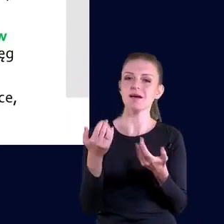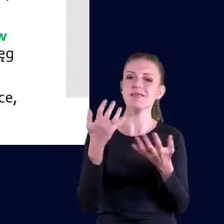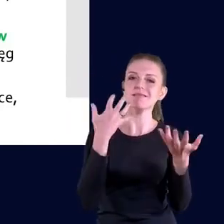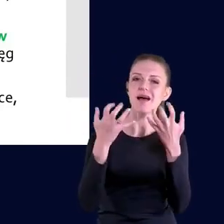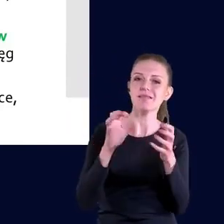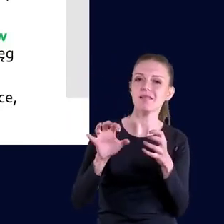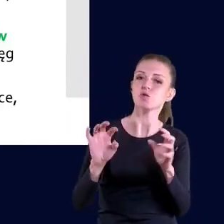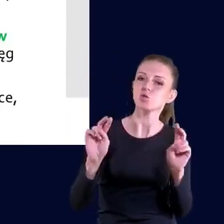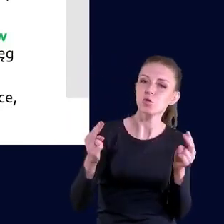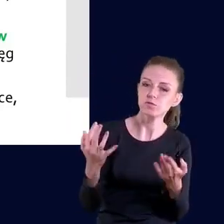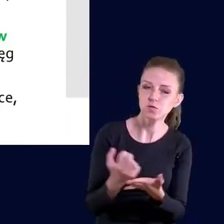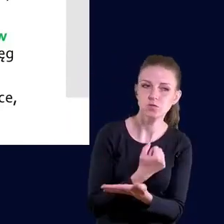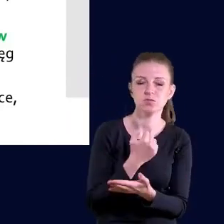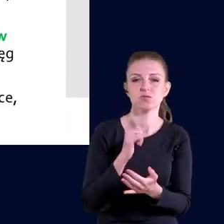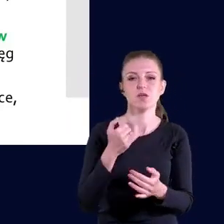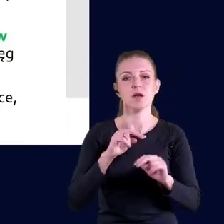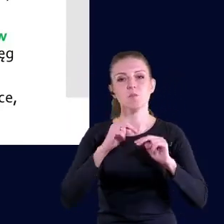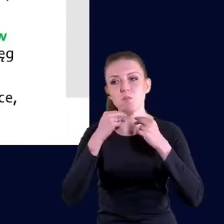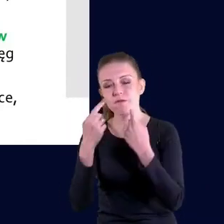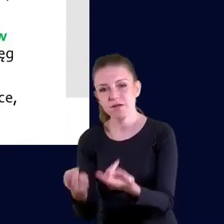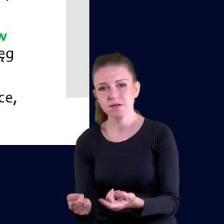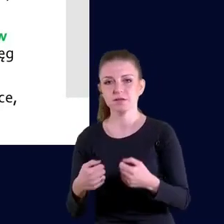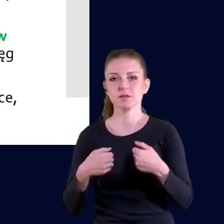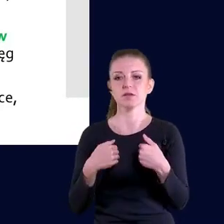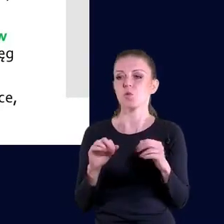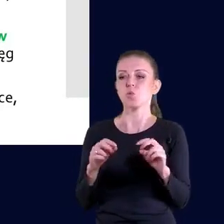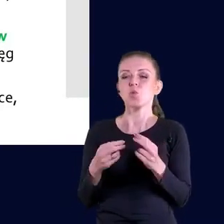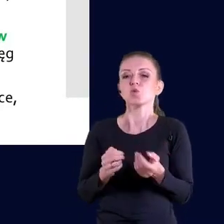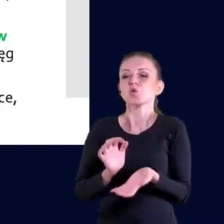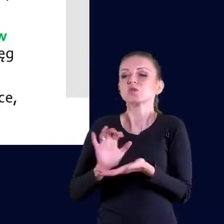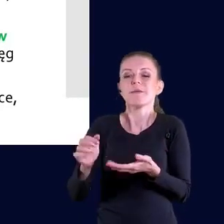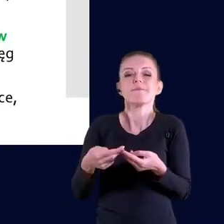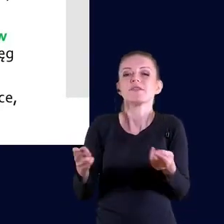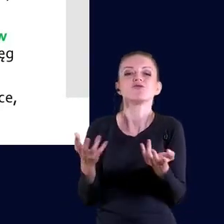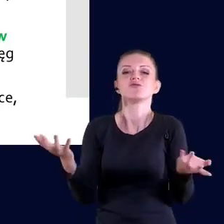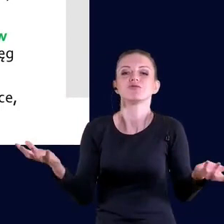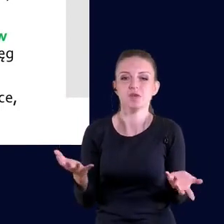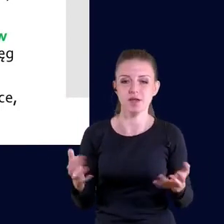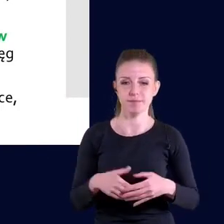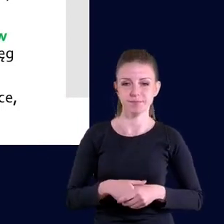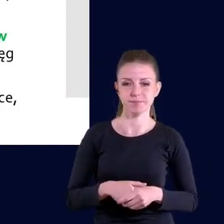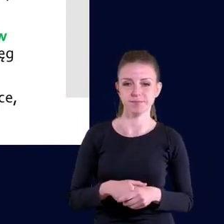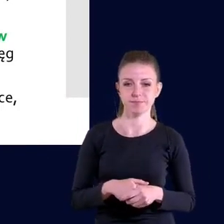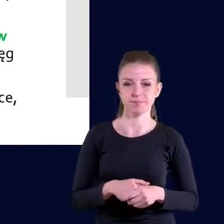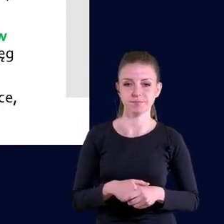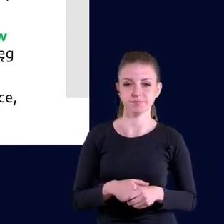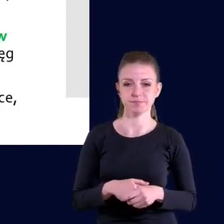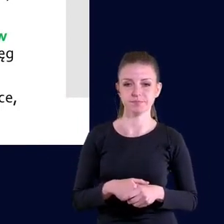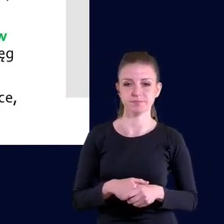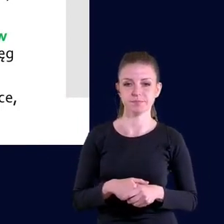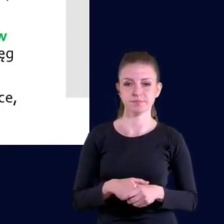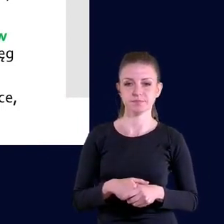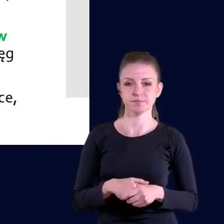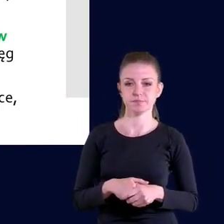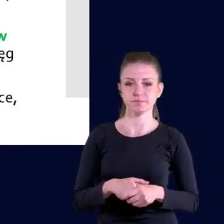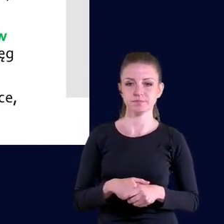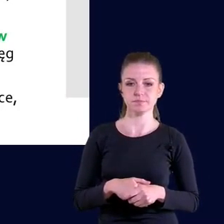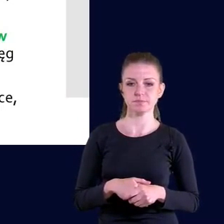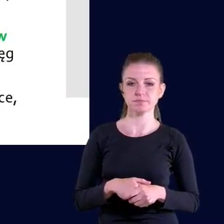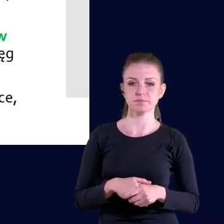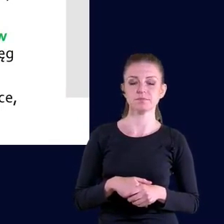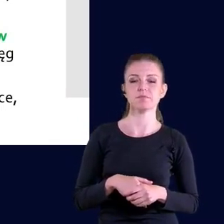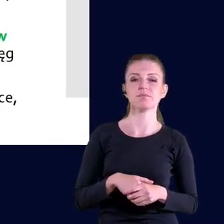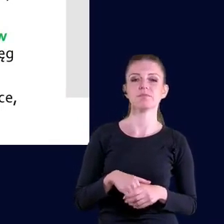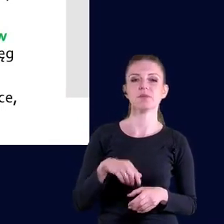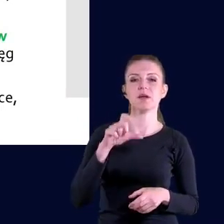badawczych otwartej edukacji tych Komunikacji naukowej Assistance it Open education są nadal obszary